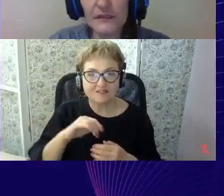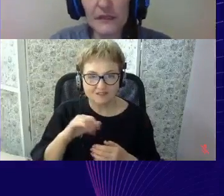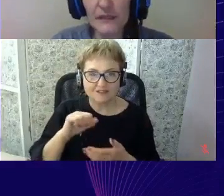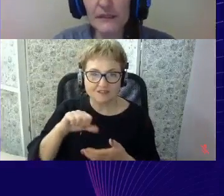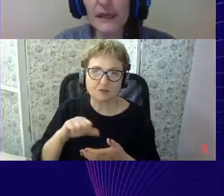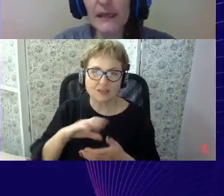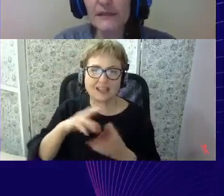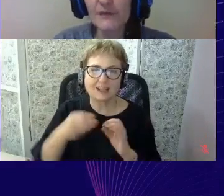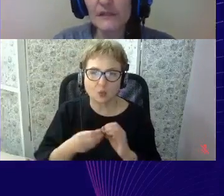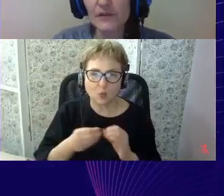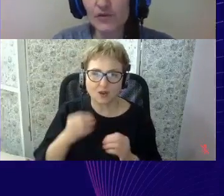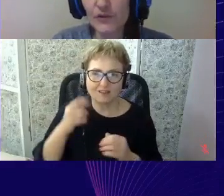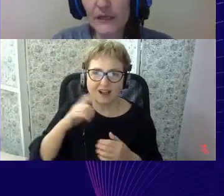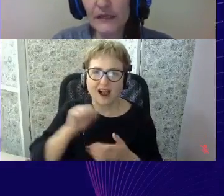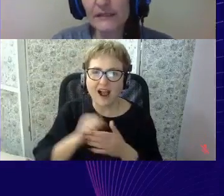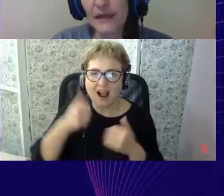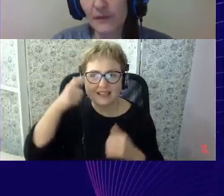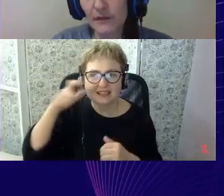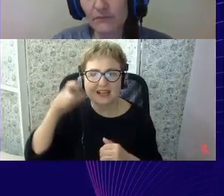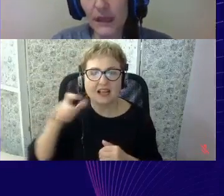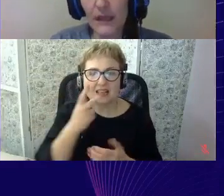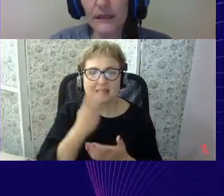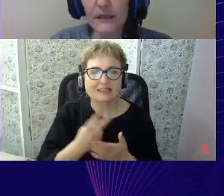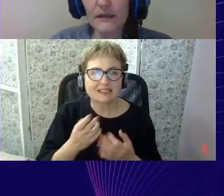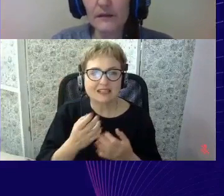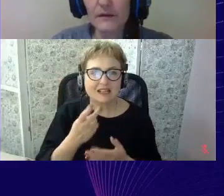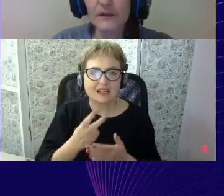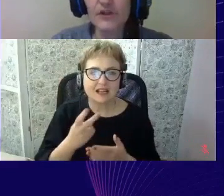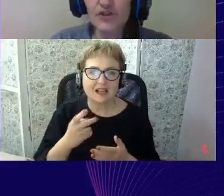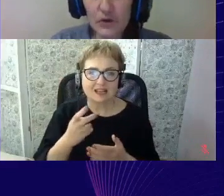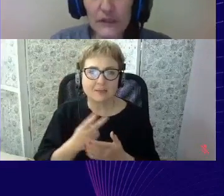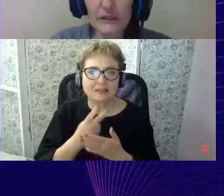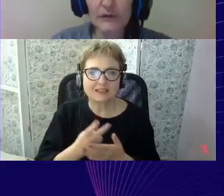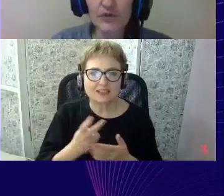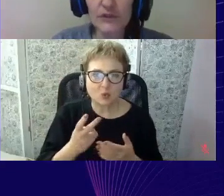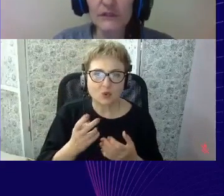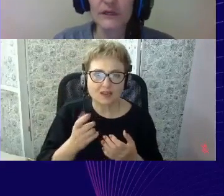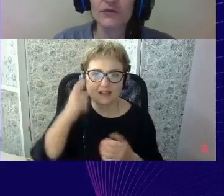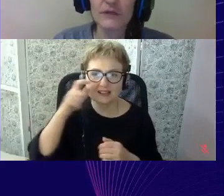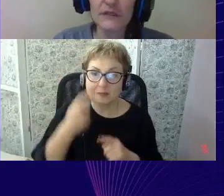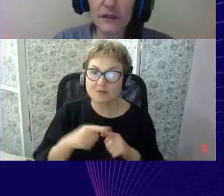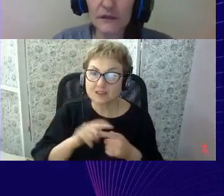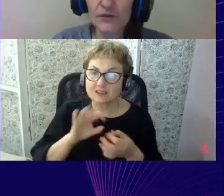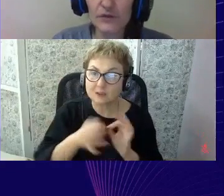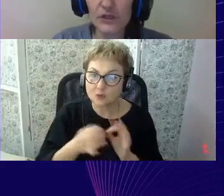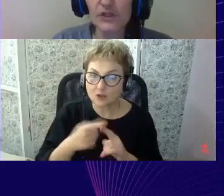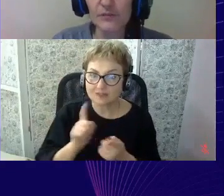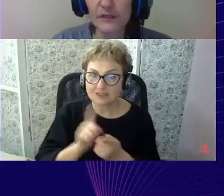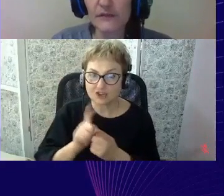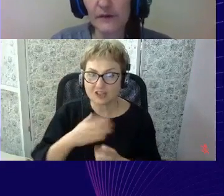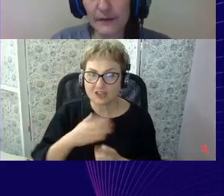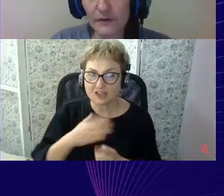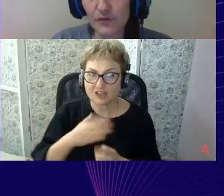итоговой аттестации демонстрационные экзамены. И это еще одна сложность, с которой сталкиваются